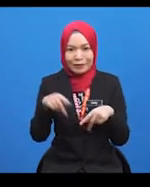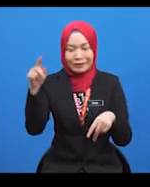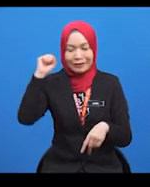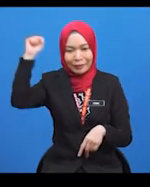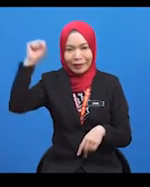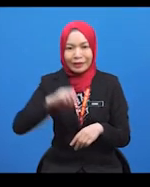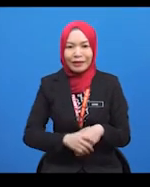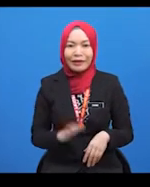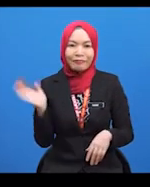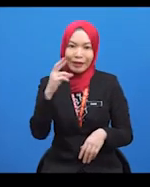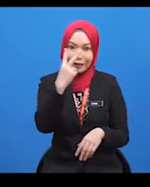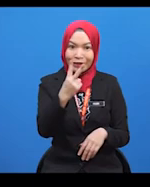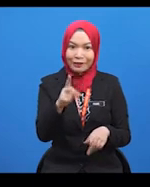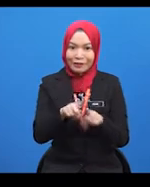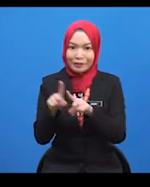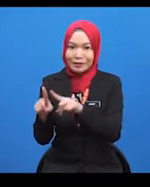sama-sama.